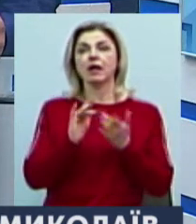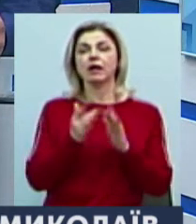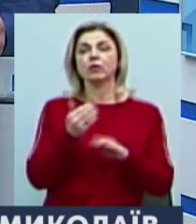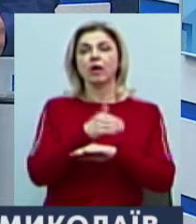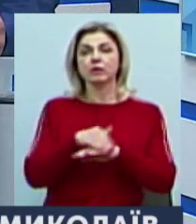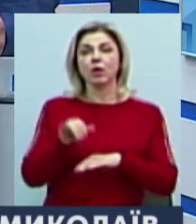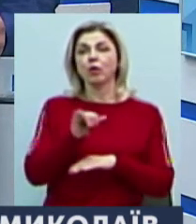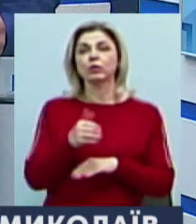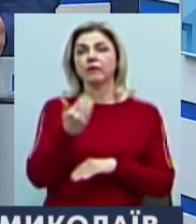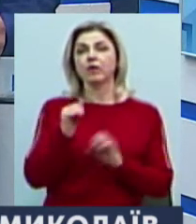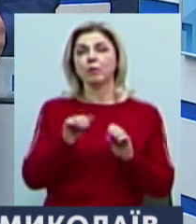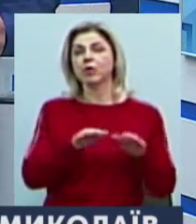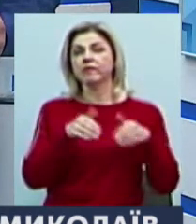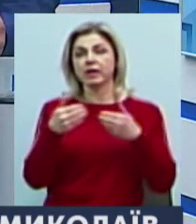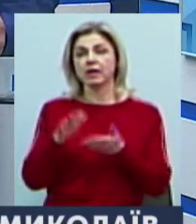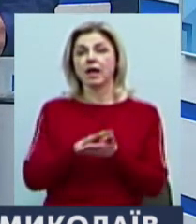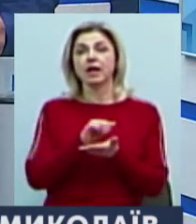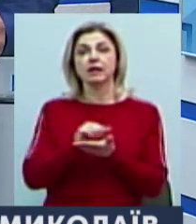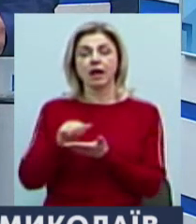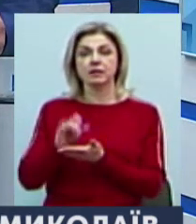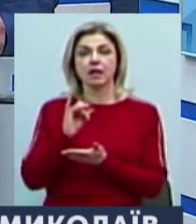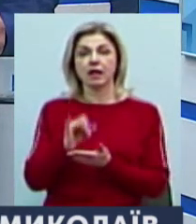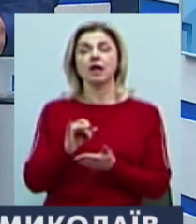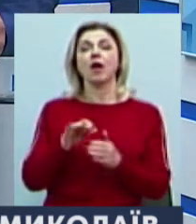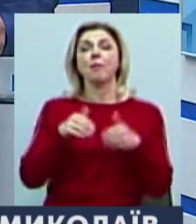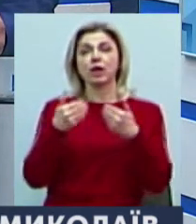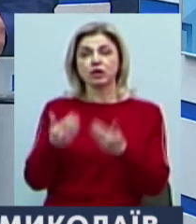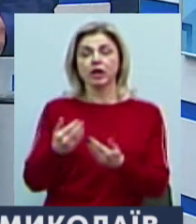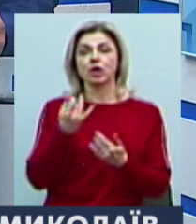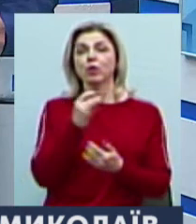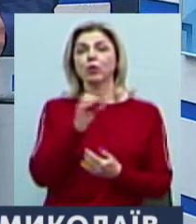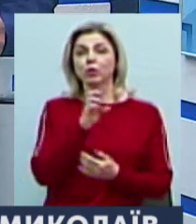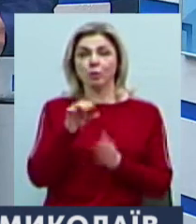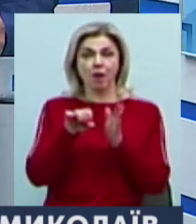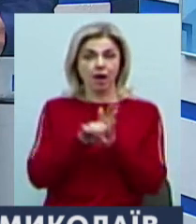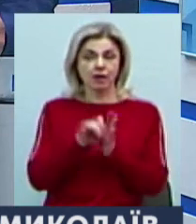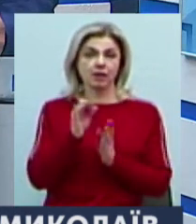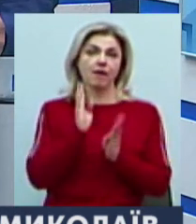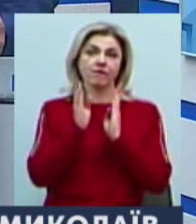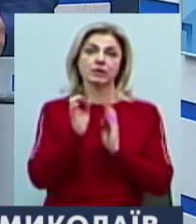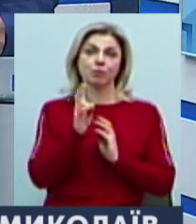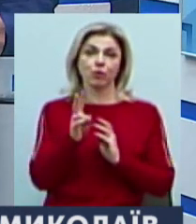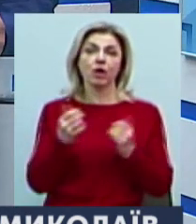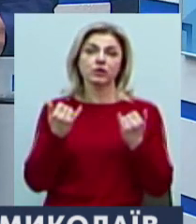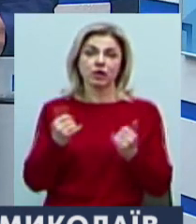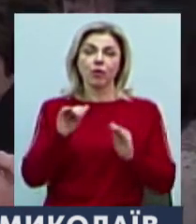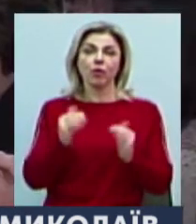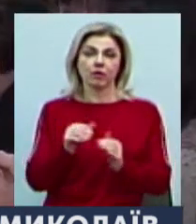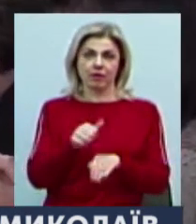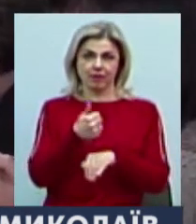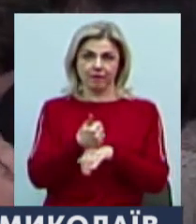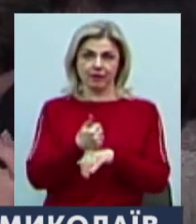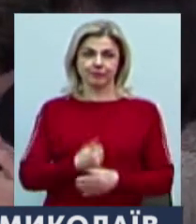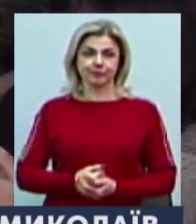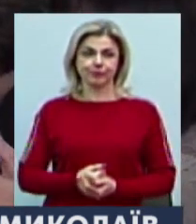за якою зможете звертатись до редакції, а також посилання на наш YouTube-канал та сторінку у мережі Facebook. А зараз коротко про головне.